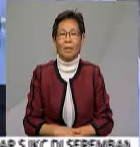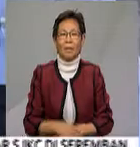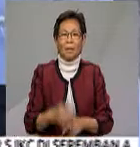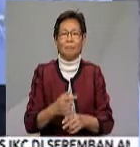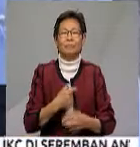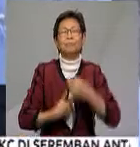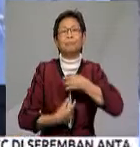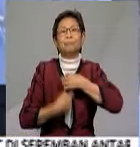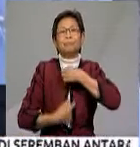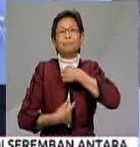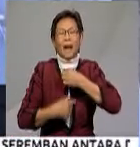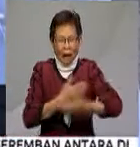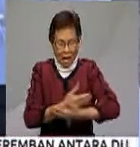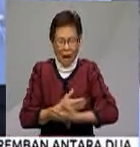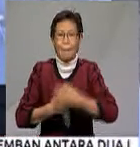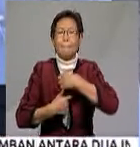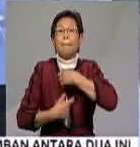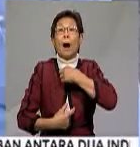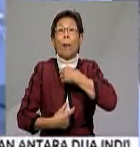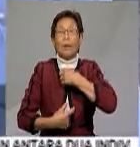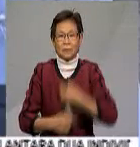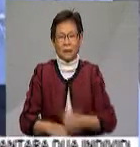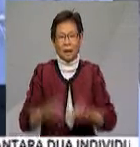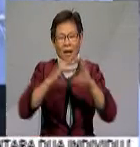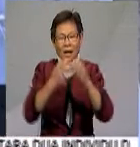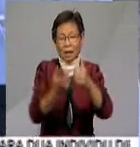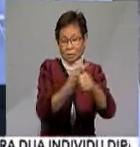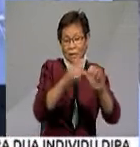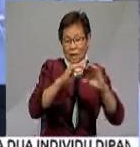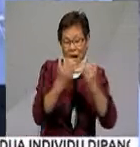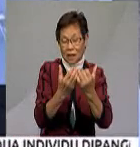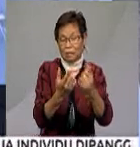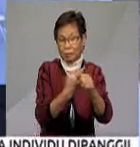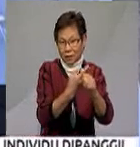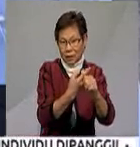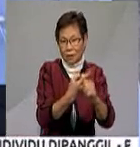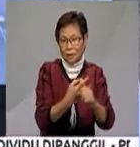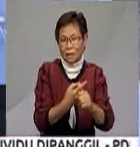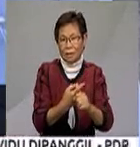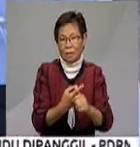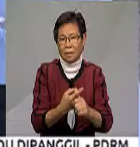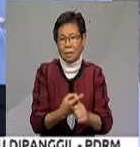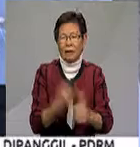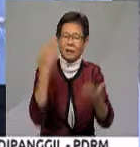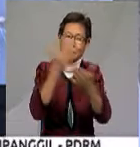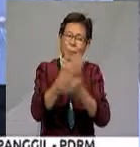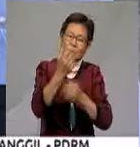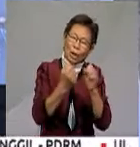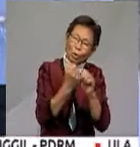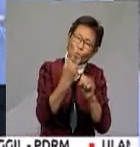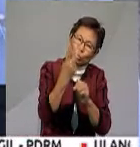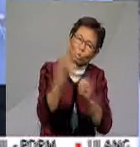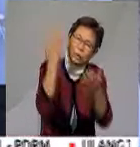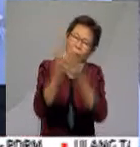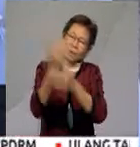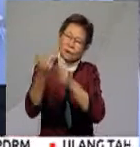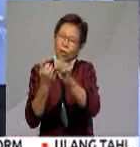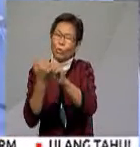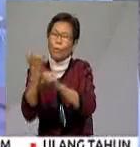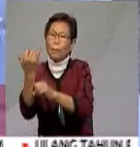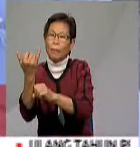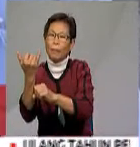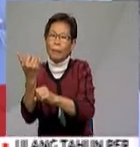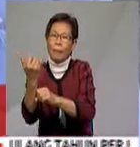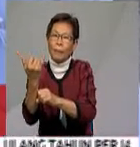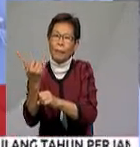dia pilih anak pengawas. Habis dia kelas pertama dia datanglah. Sampai pukul darjah 2 sampai pukul darjah 6 dia punya disiplin